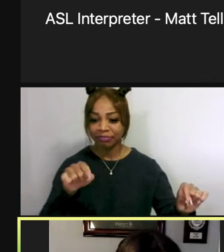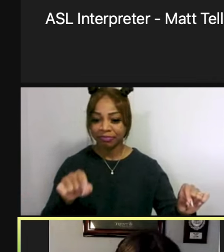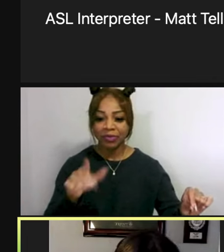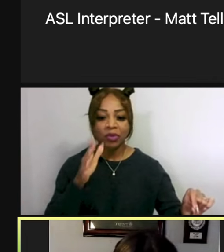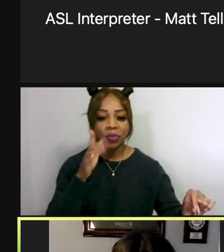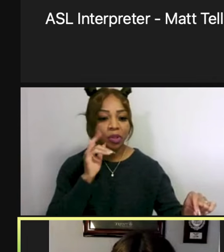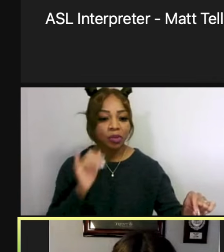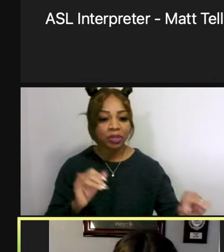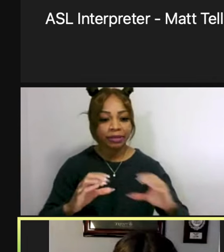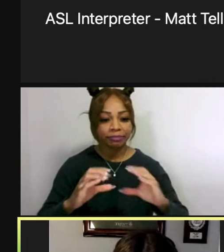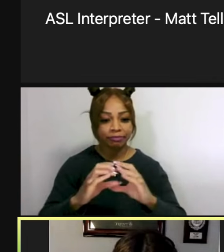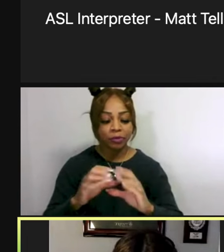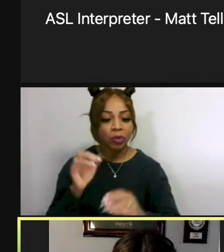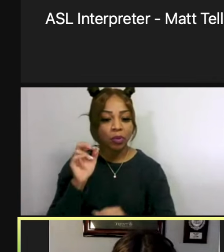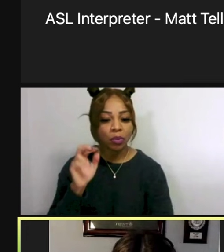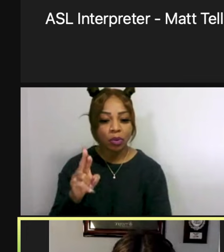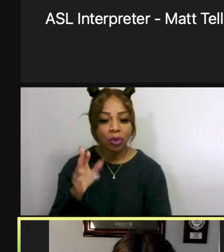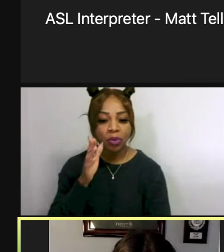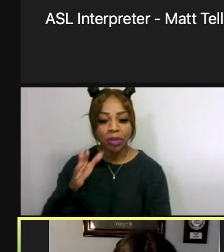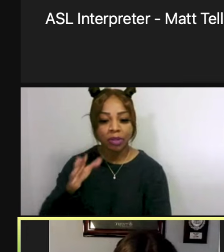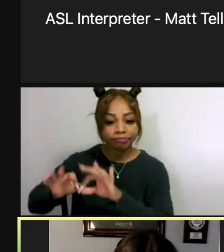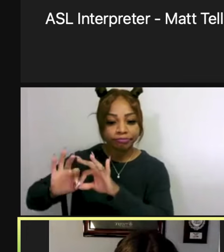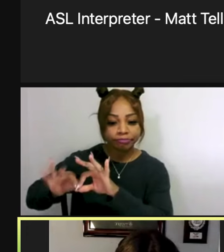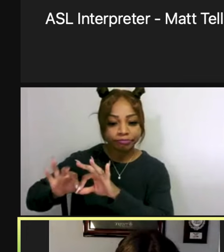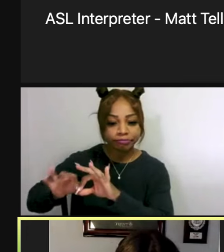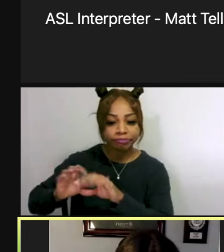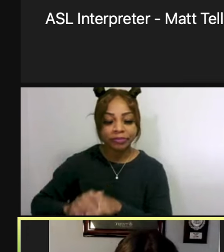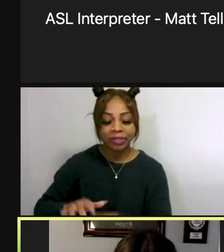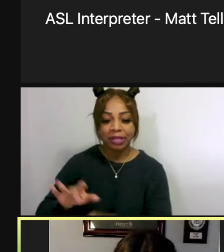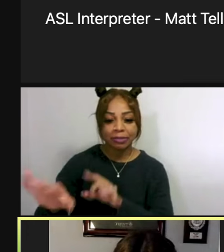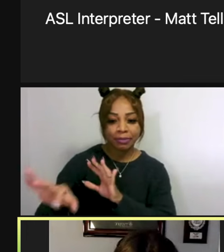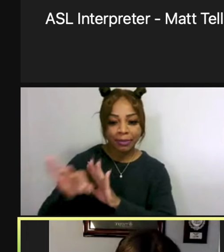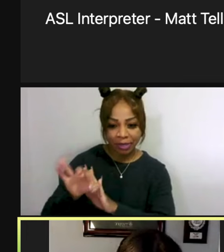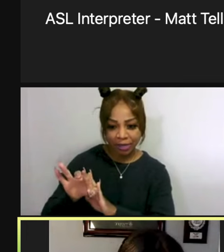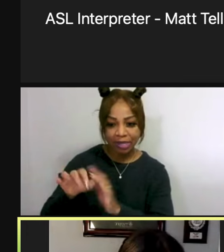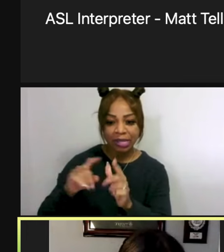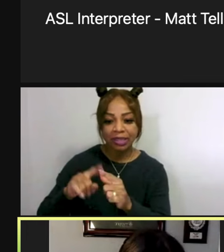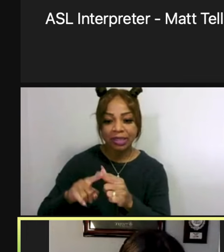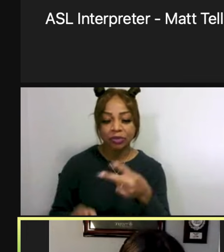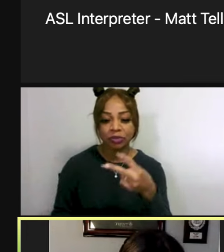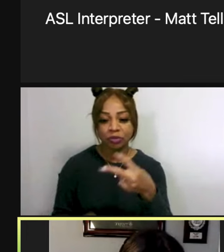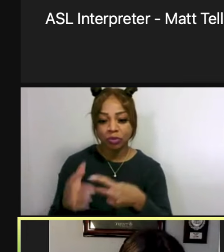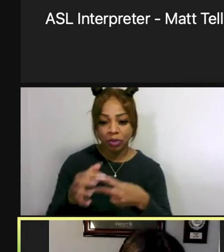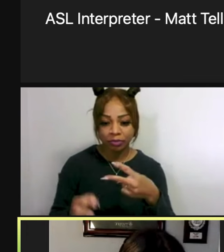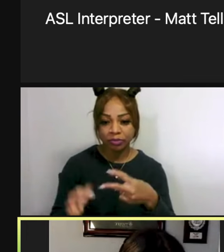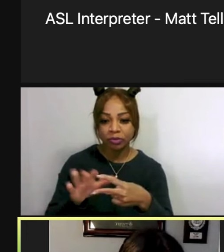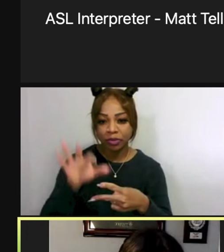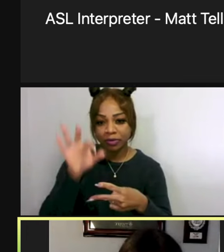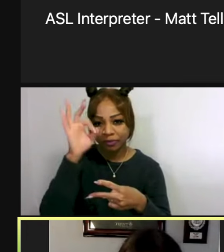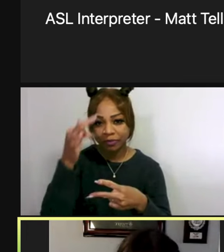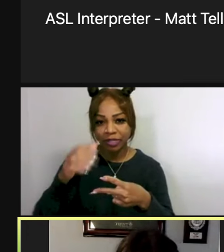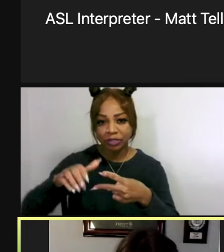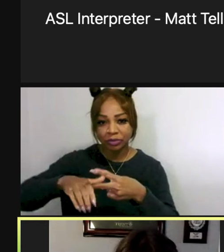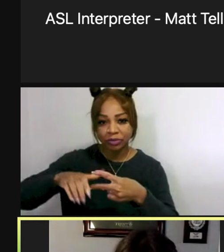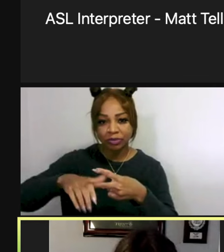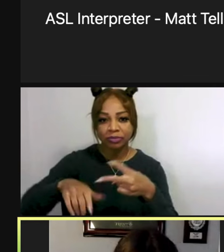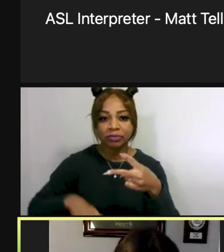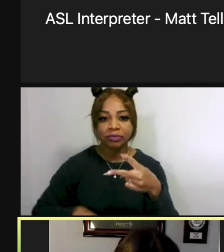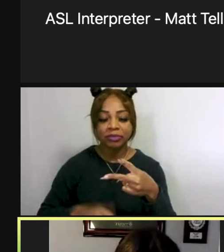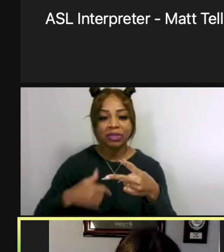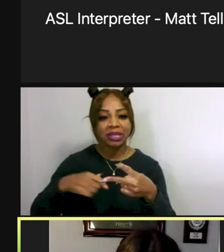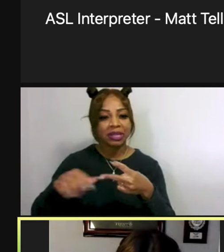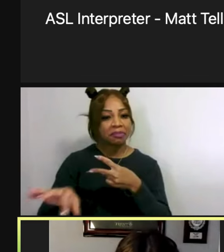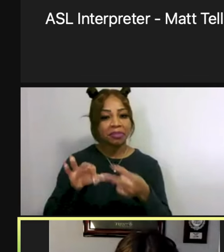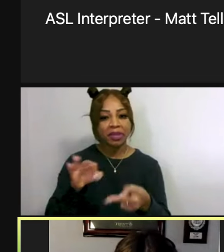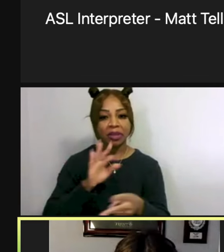interprétation au bas de l'écran. aura l'air d'une planète. Donc, veuillez sélectionner cela et vous aurez deux options, le français ou l